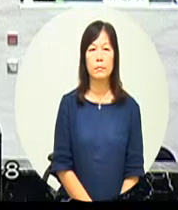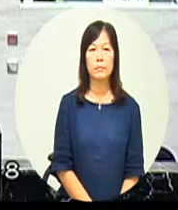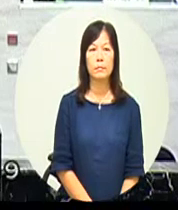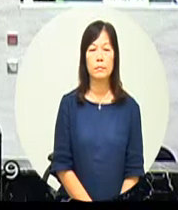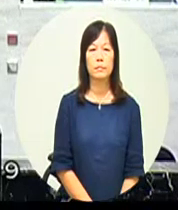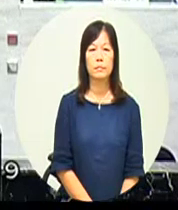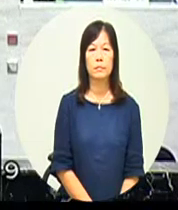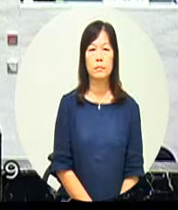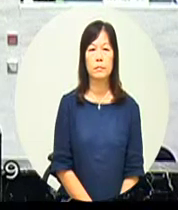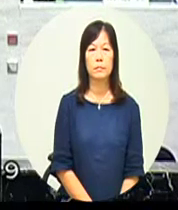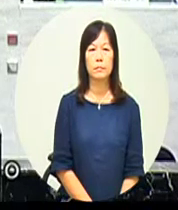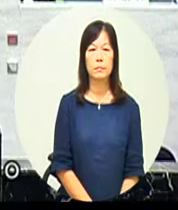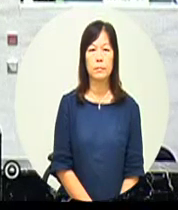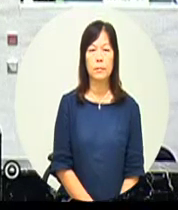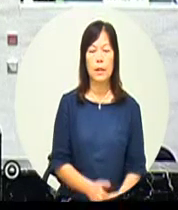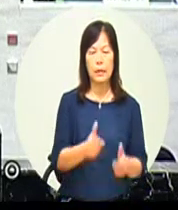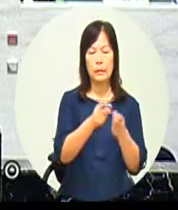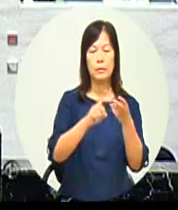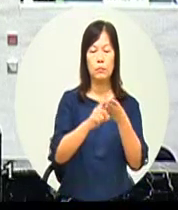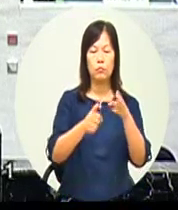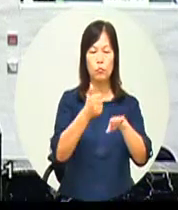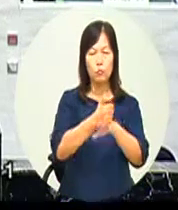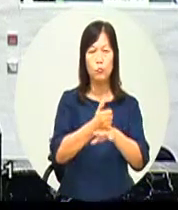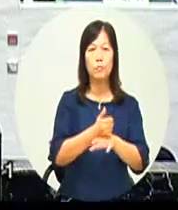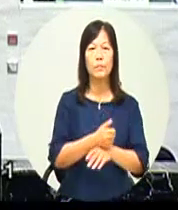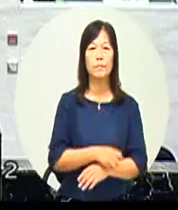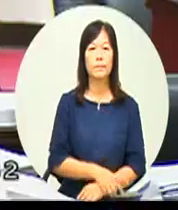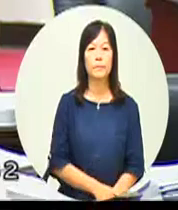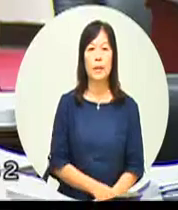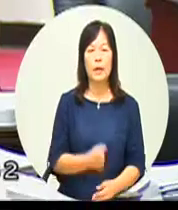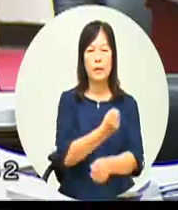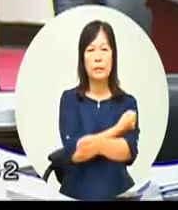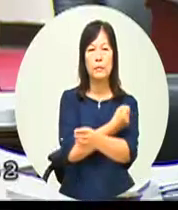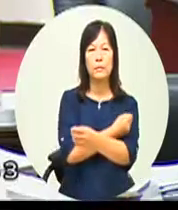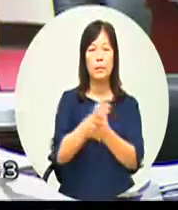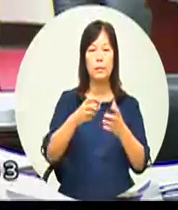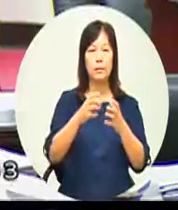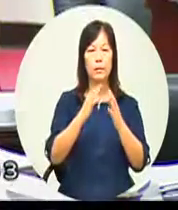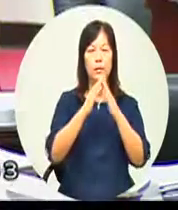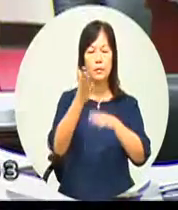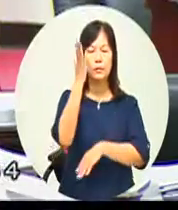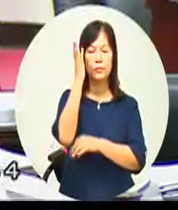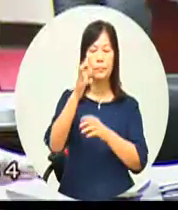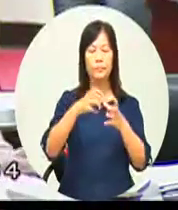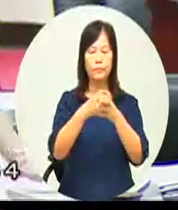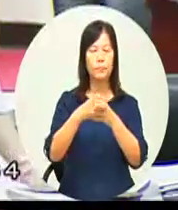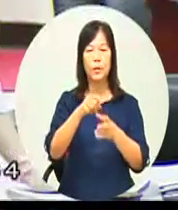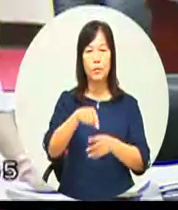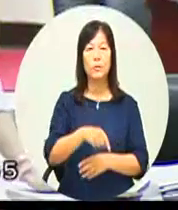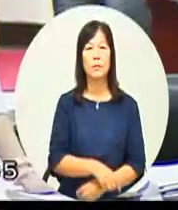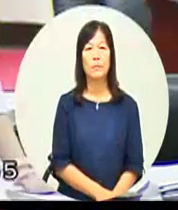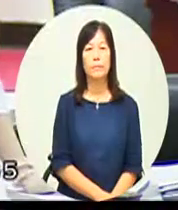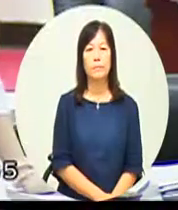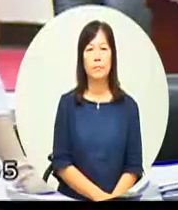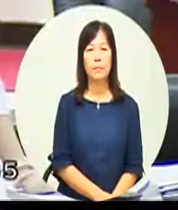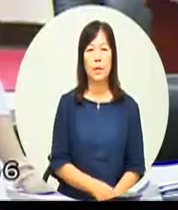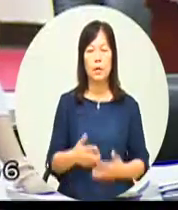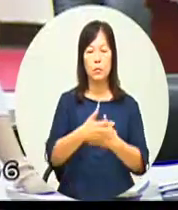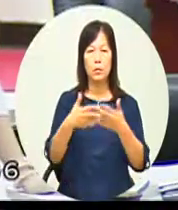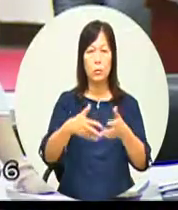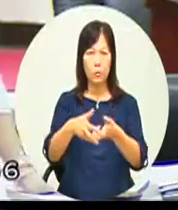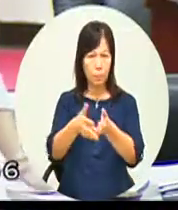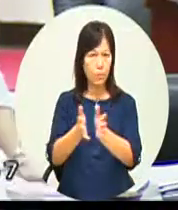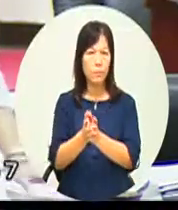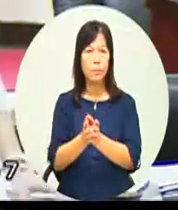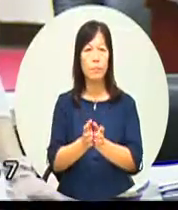好，那个谢谢主席哈，我们辛苦的市府团队。那我想，交通部门呢，其实对